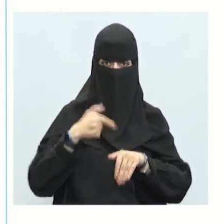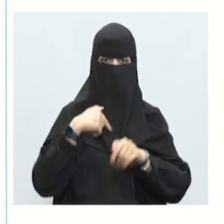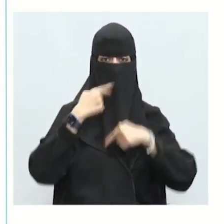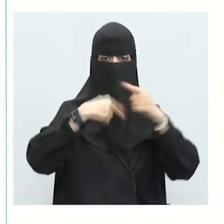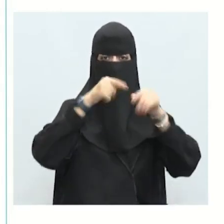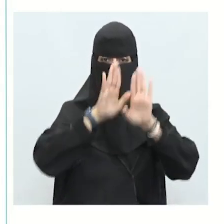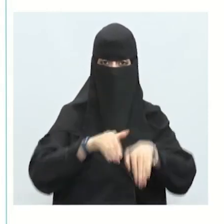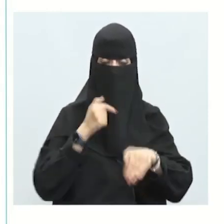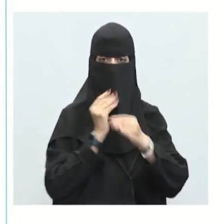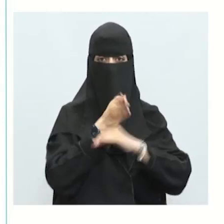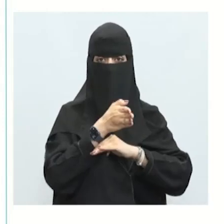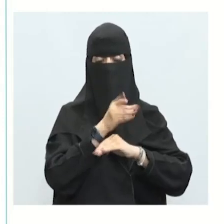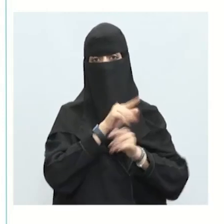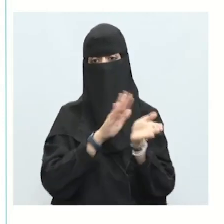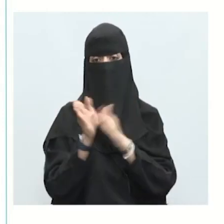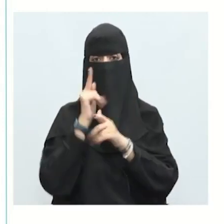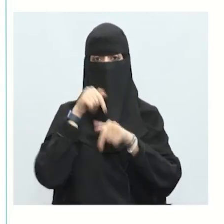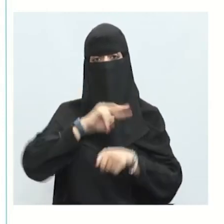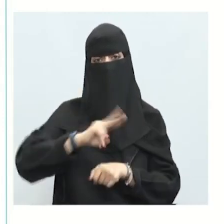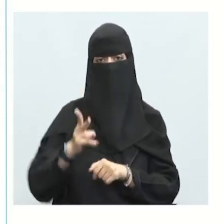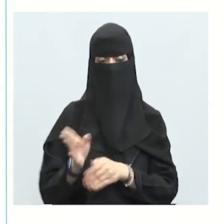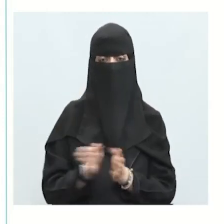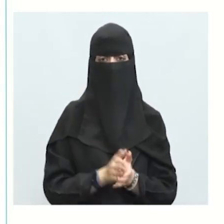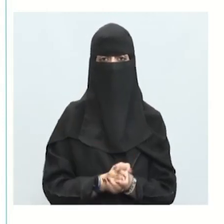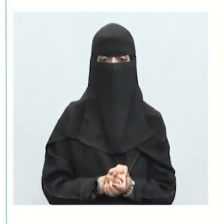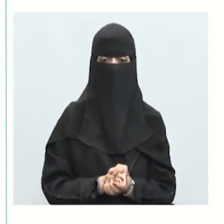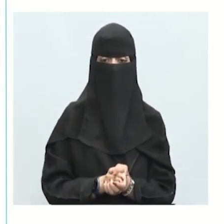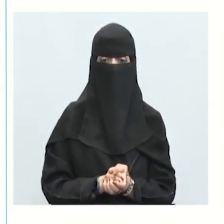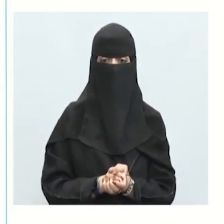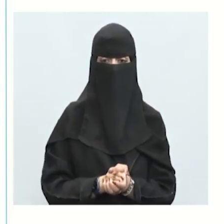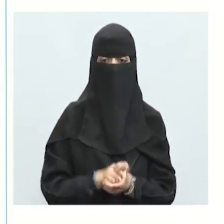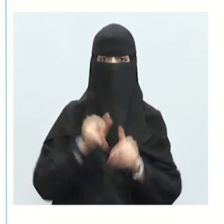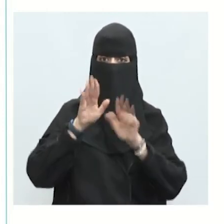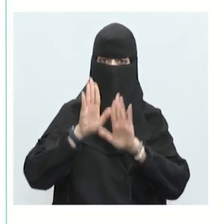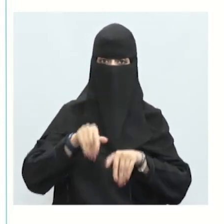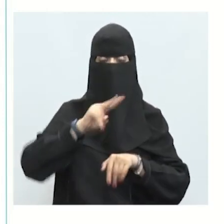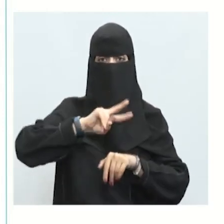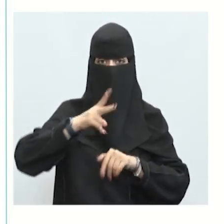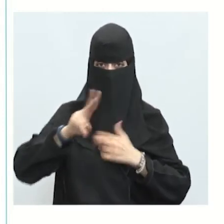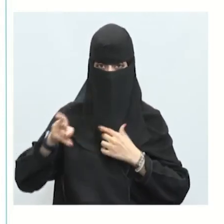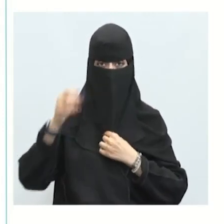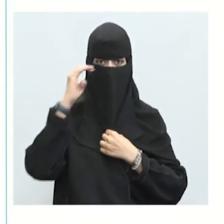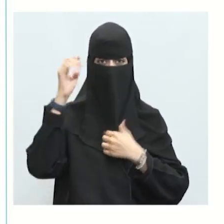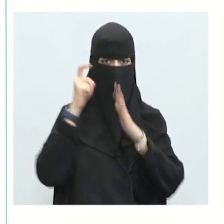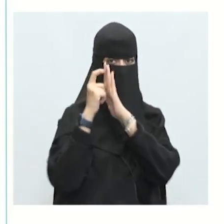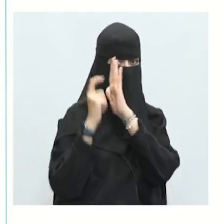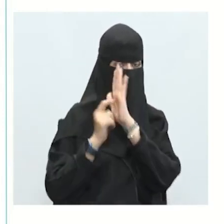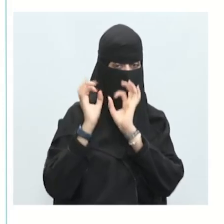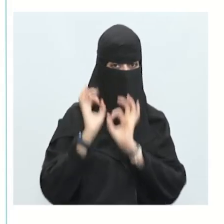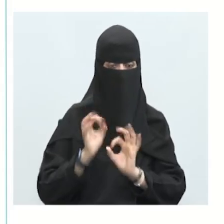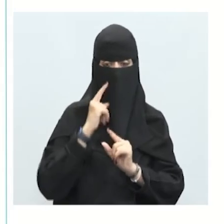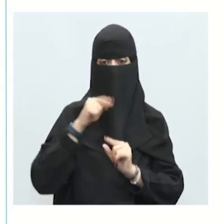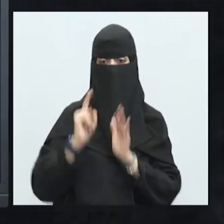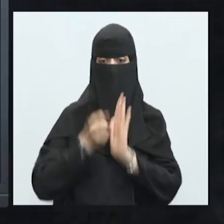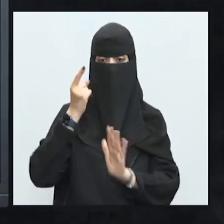لمدخلات للمدخلات المختلفه عندنا انواع الجمل الشرطيه عندنا